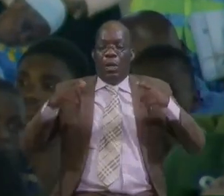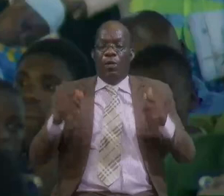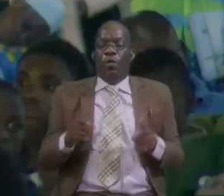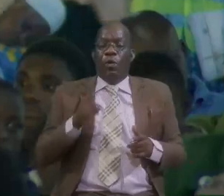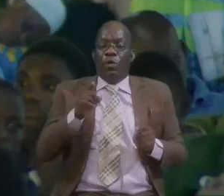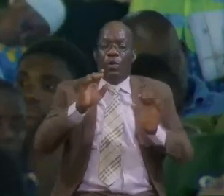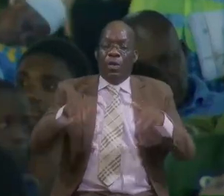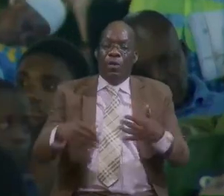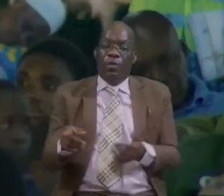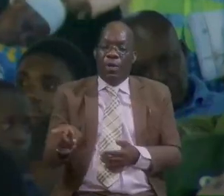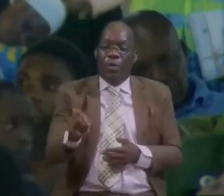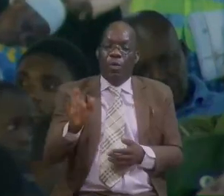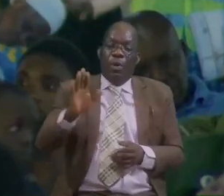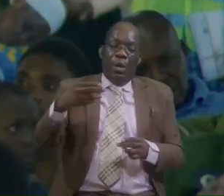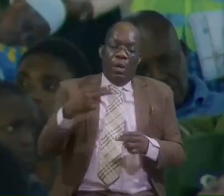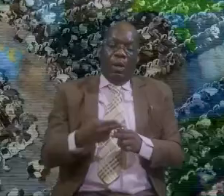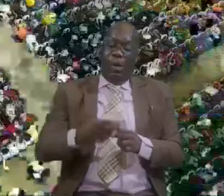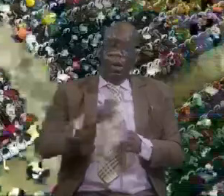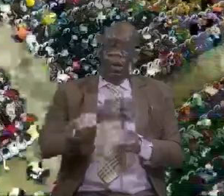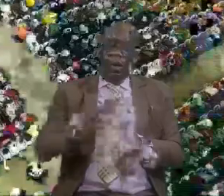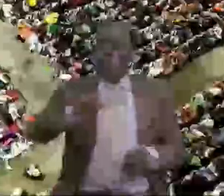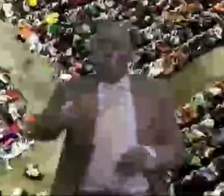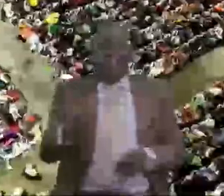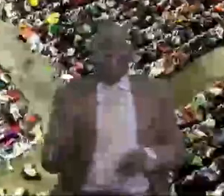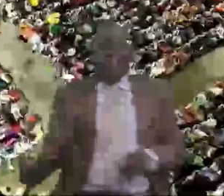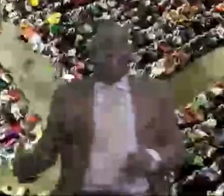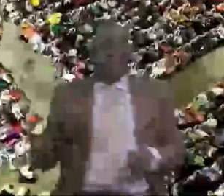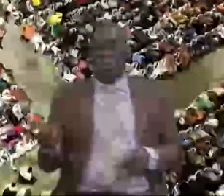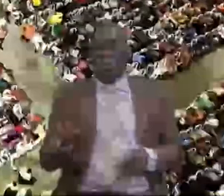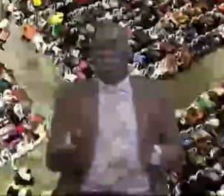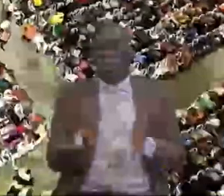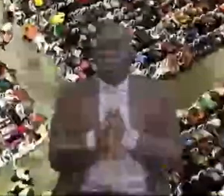Donnez vos noms, prénoms et les autres choses qu'ils vont vous demander.